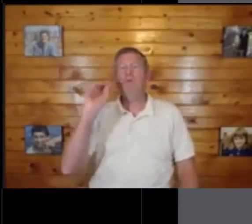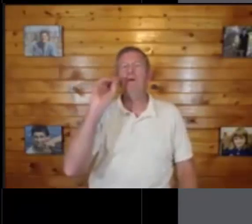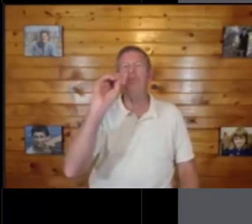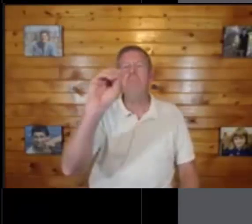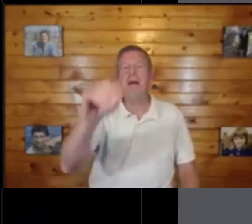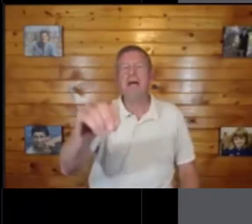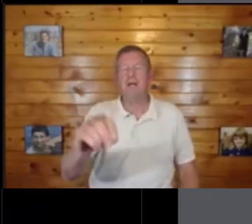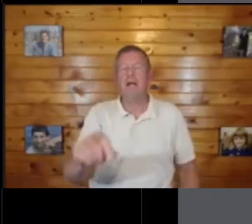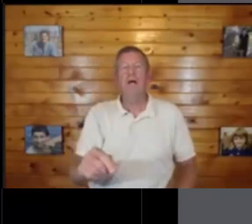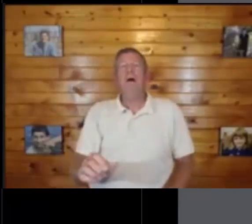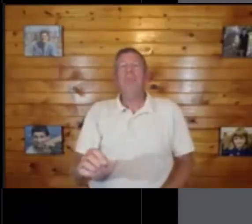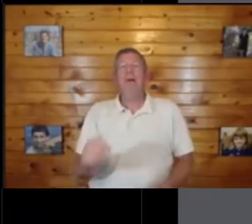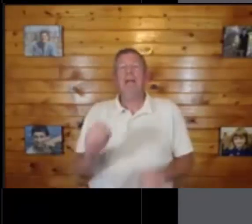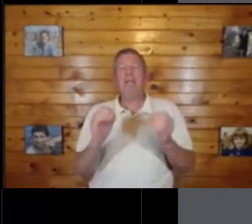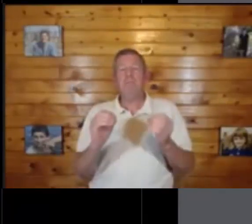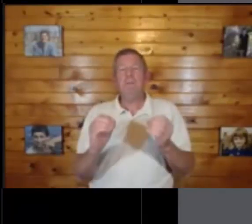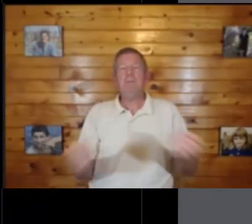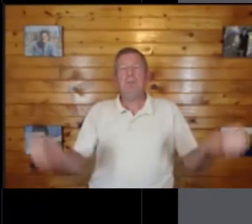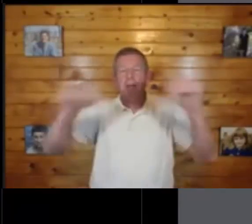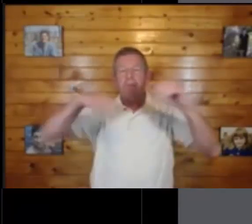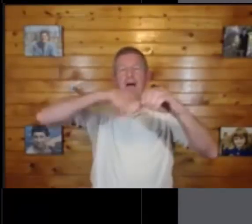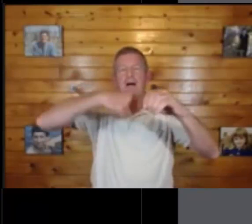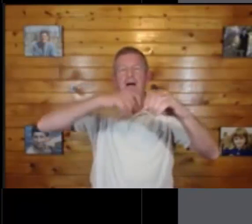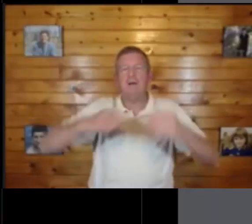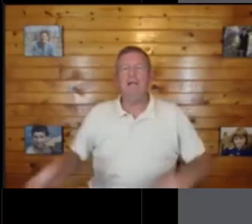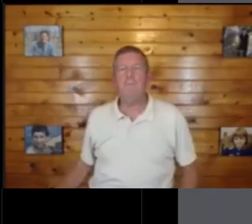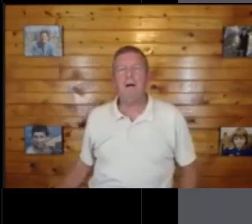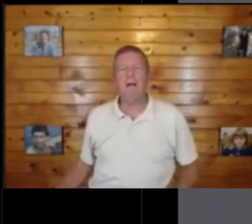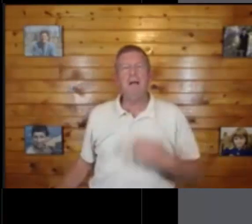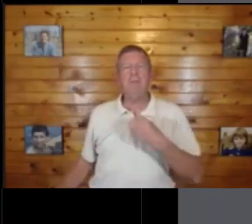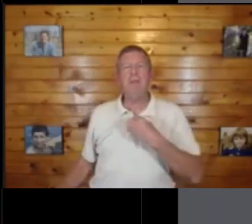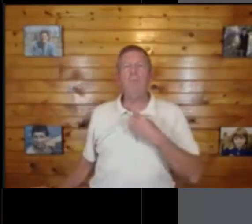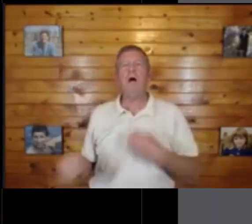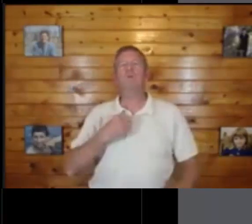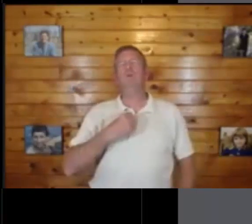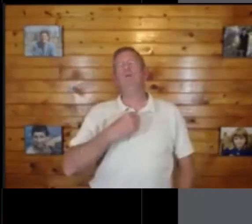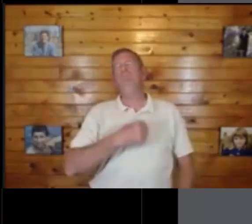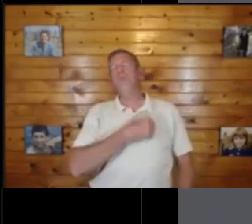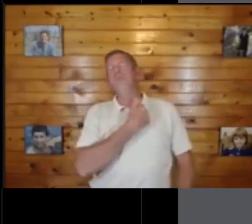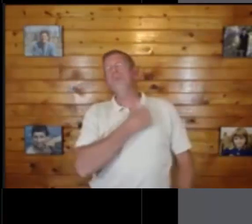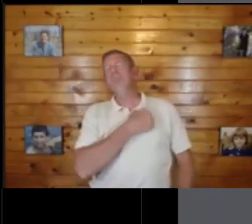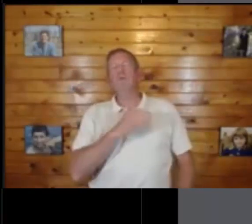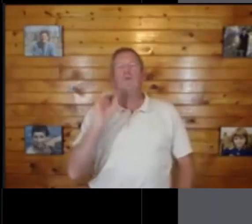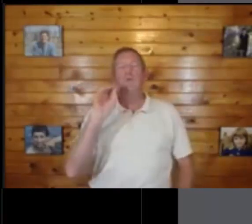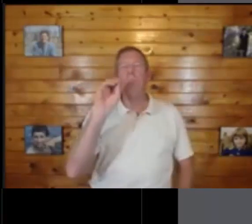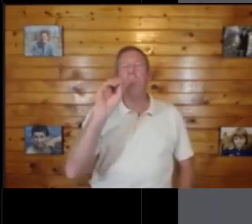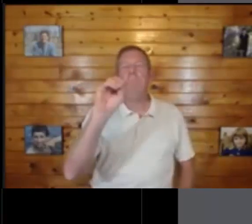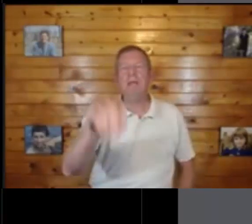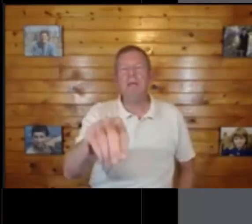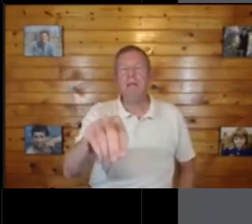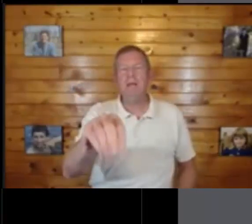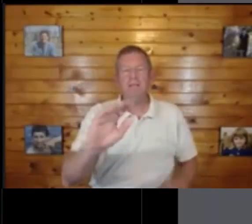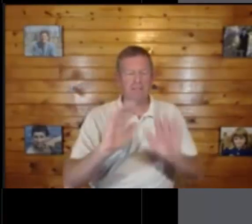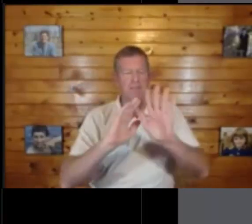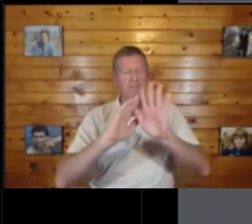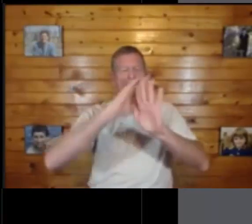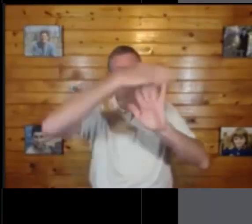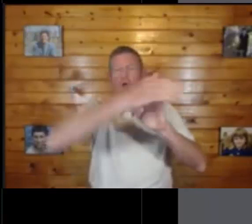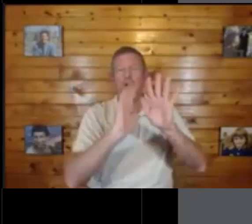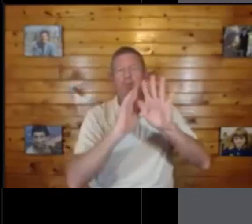ça, c'est le verbe mettre. Alors, Madame Nesbitt prépare les repas, mais moi, je mets,